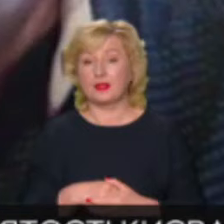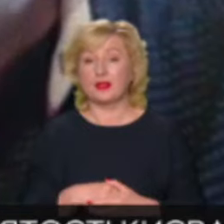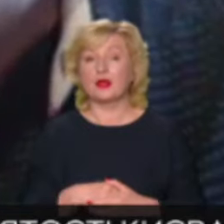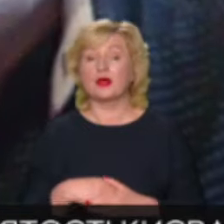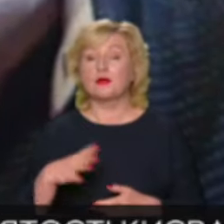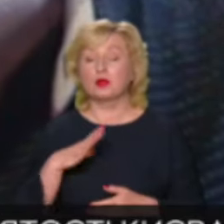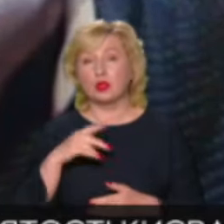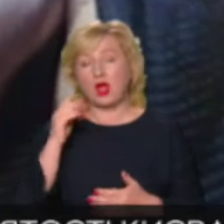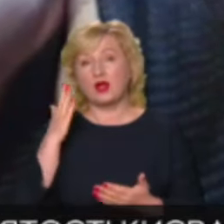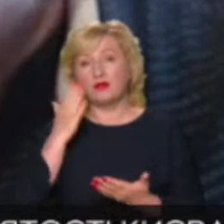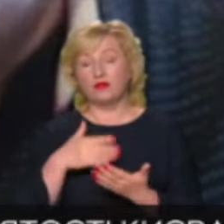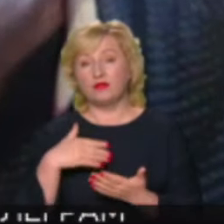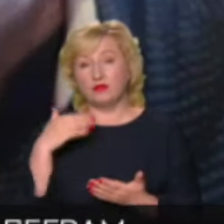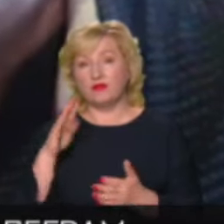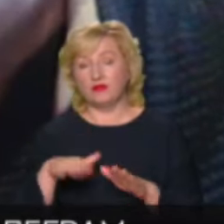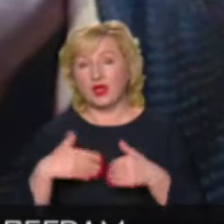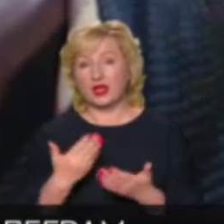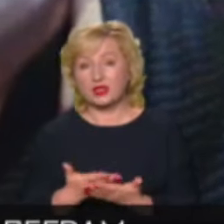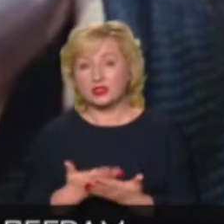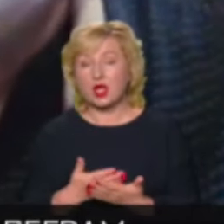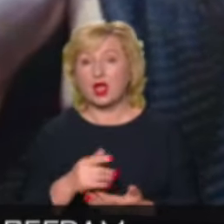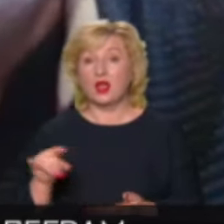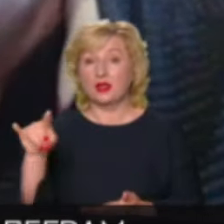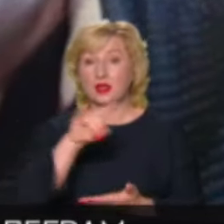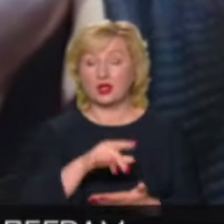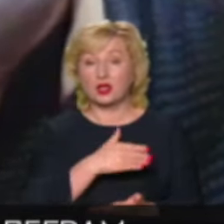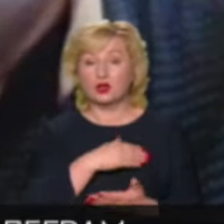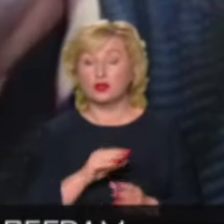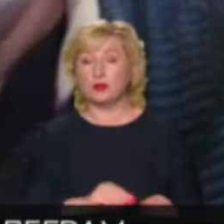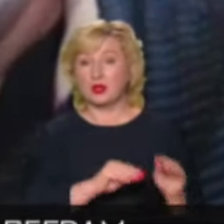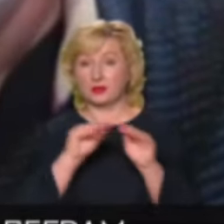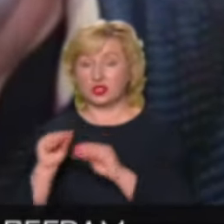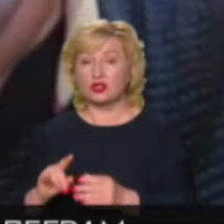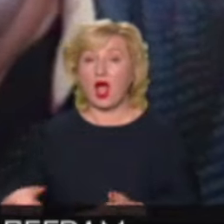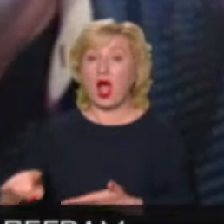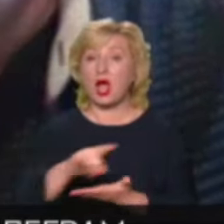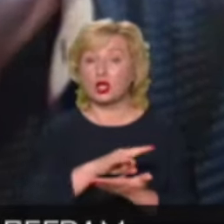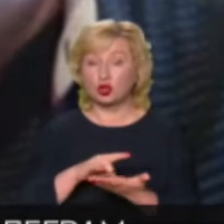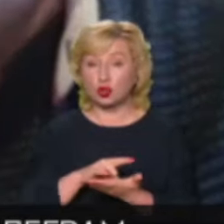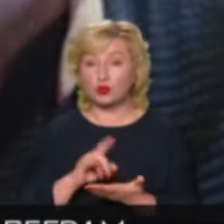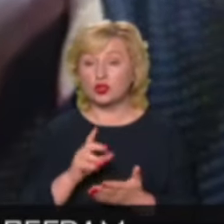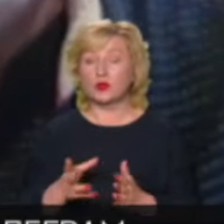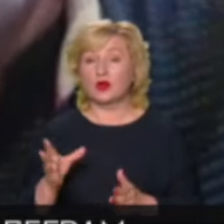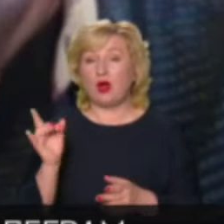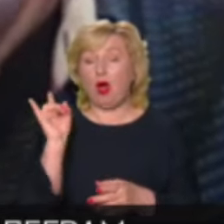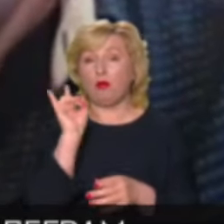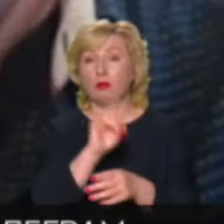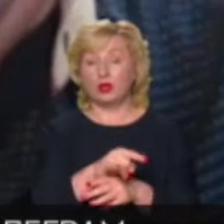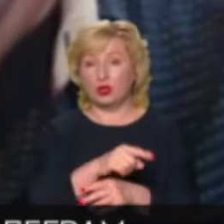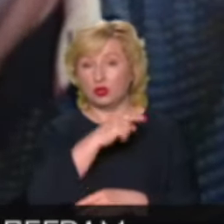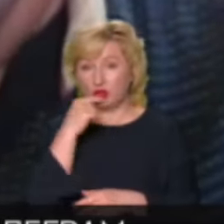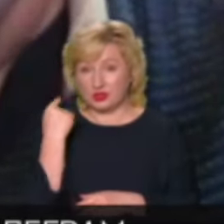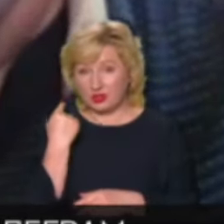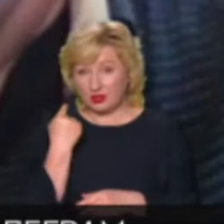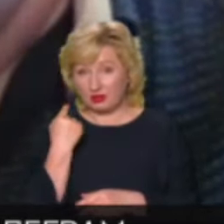була версія, що ці літаки хочуть переміщувати по аеродрому для того, щоб ввести в оману росіян,